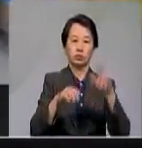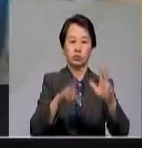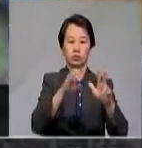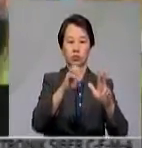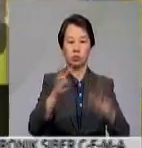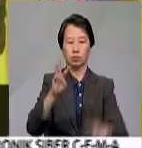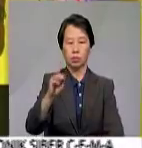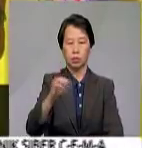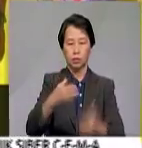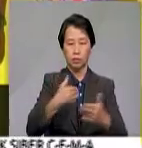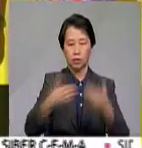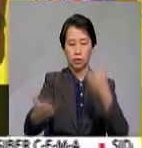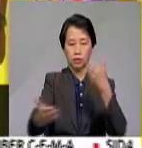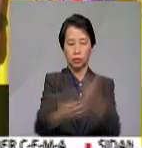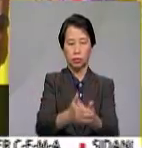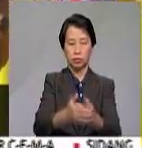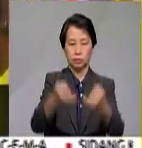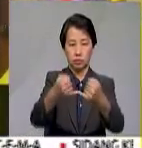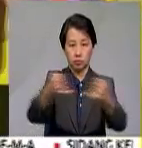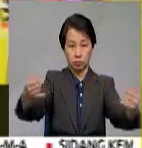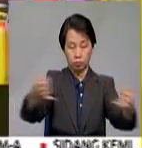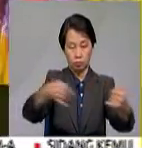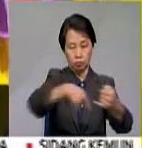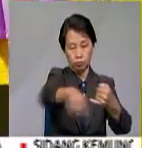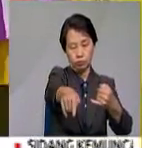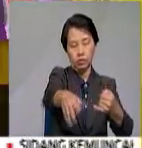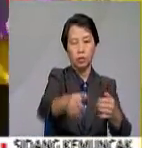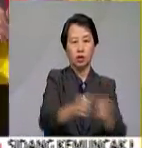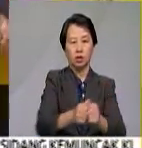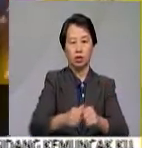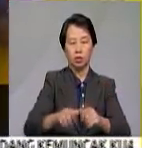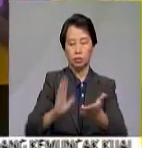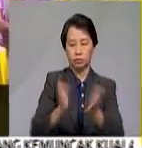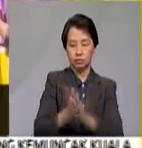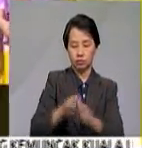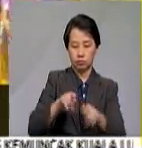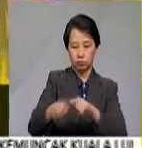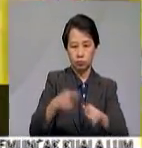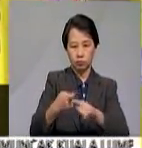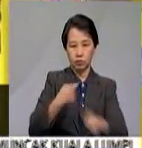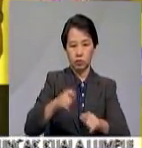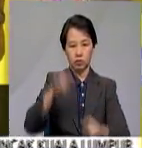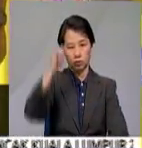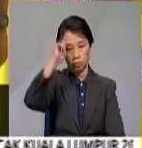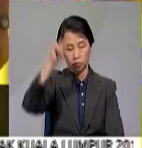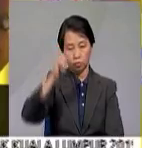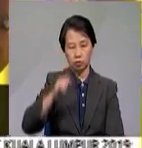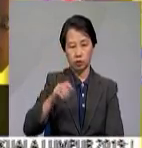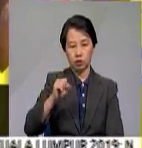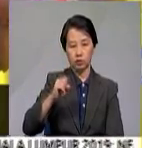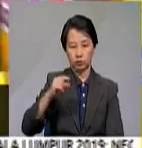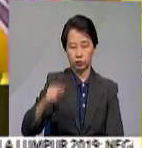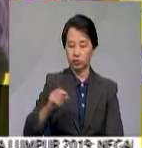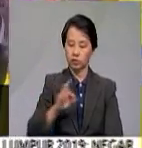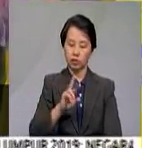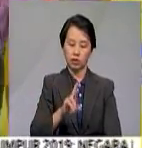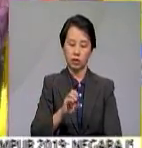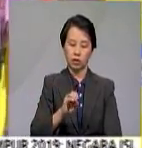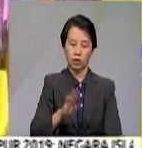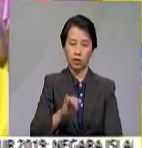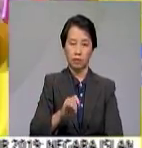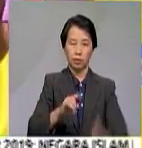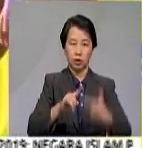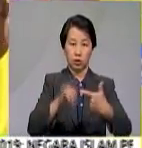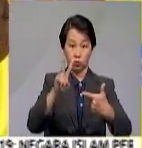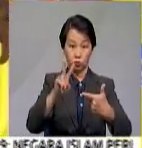meter akhir sebelum tiba ke garisan penamat. Sekaligus meletakkan pesaing daripada pasukan Terengganu Cycling, Robin Yurado di tempat